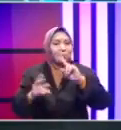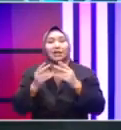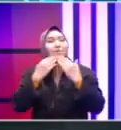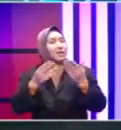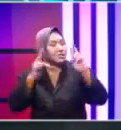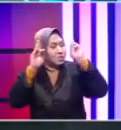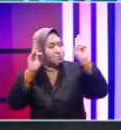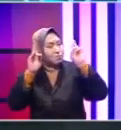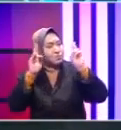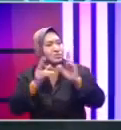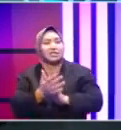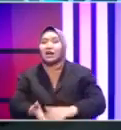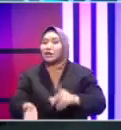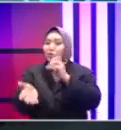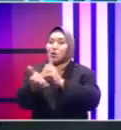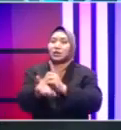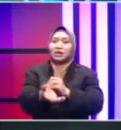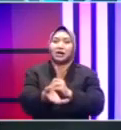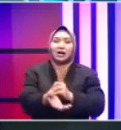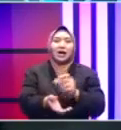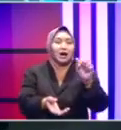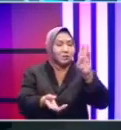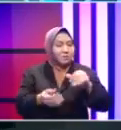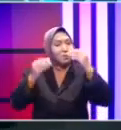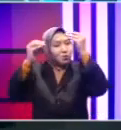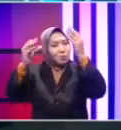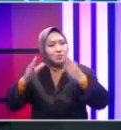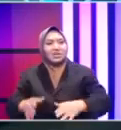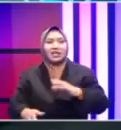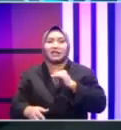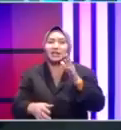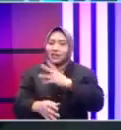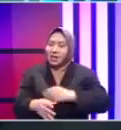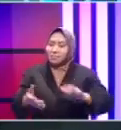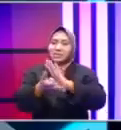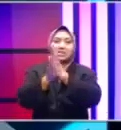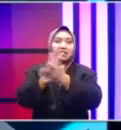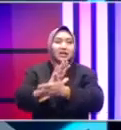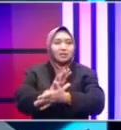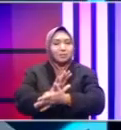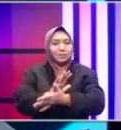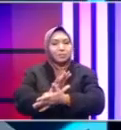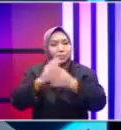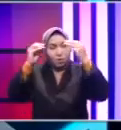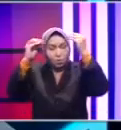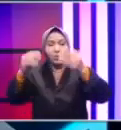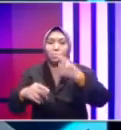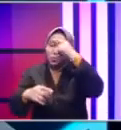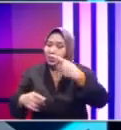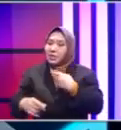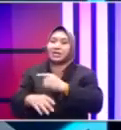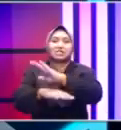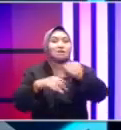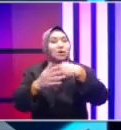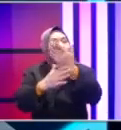Alfa Desa dokter memeriksa guru saya dan juga sebagai apa Bu untuk kita semua